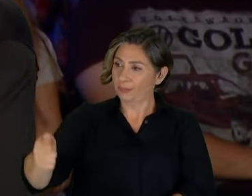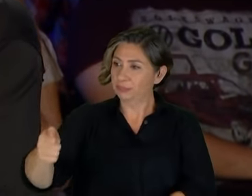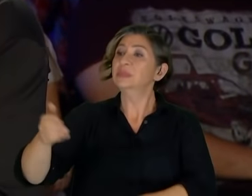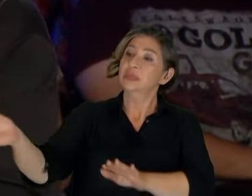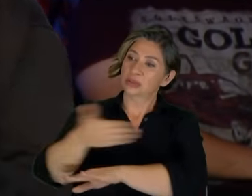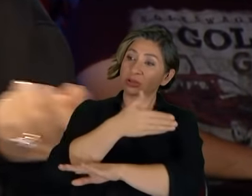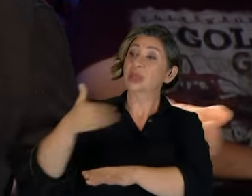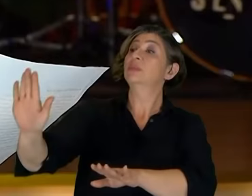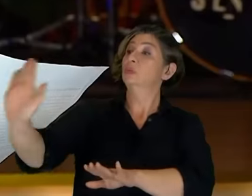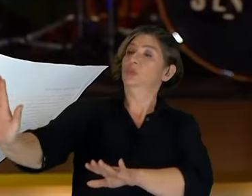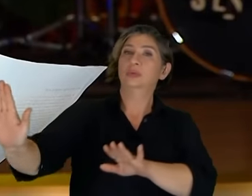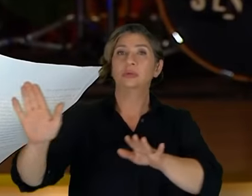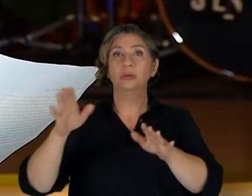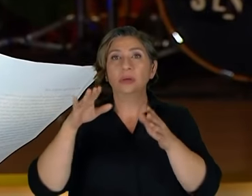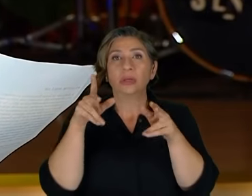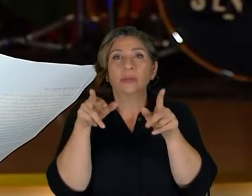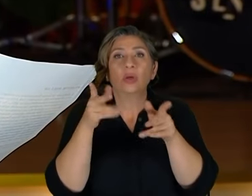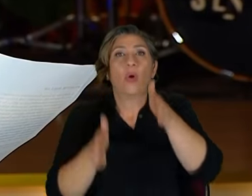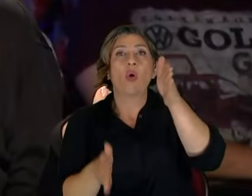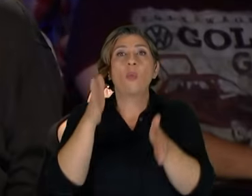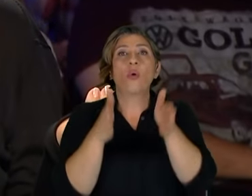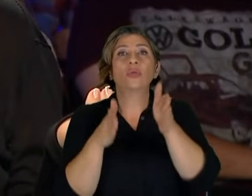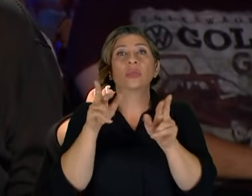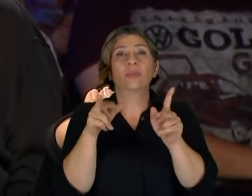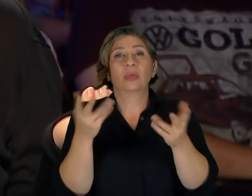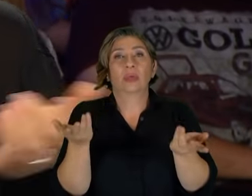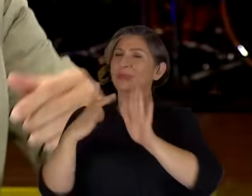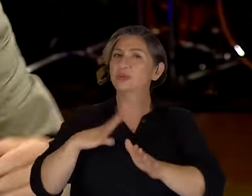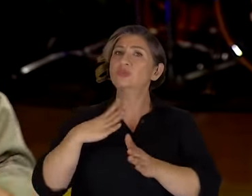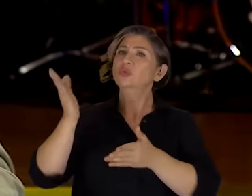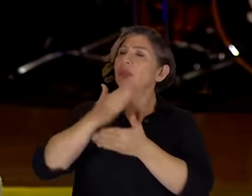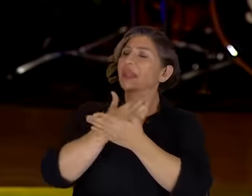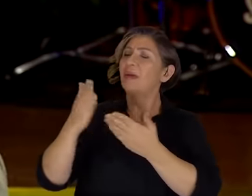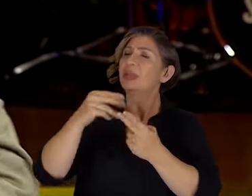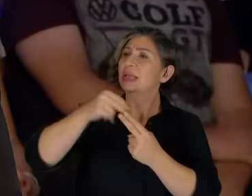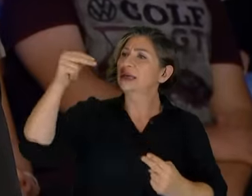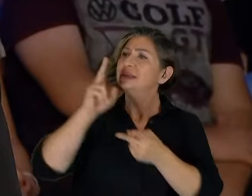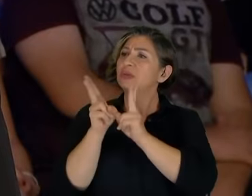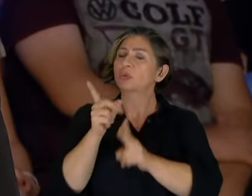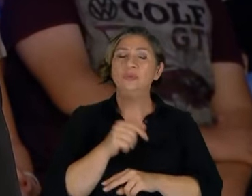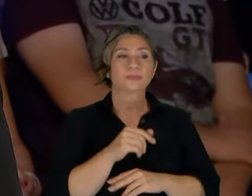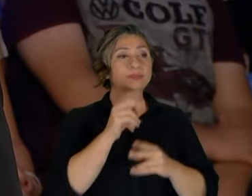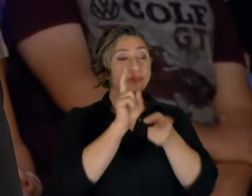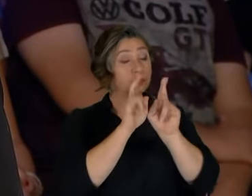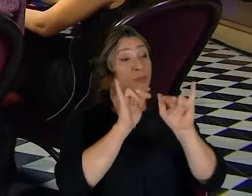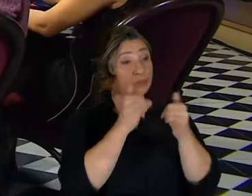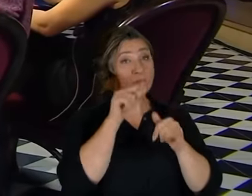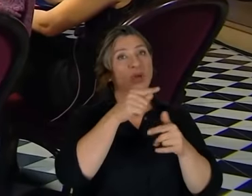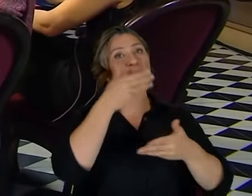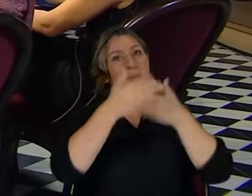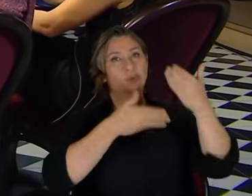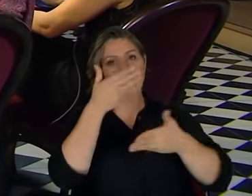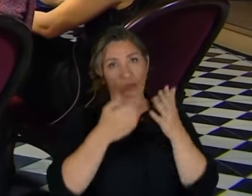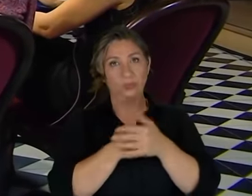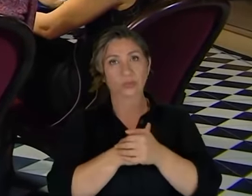geç, şimdi geçme. Aman. Bu halde inanılacak gibi değil. Sonra devam oyunun hikayesi. Oyunumuzda genelde bunu